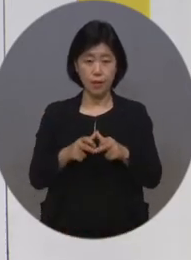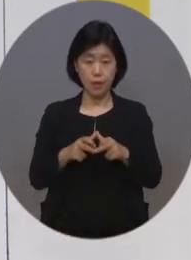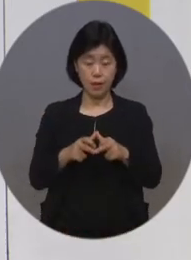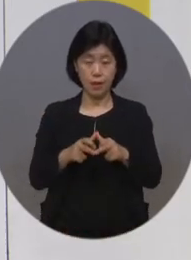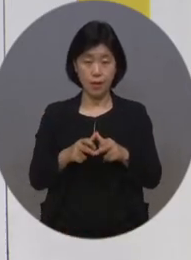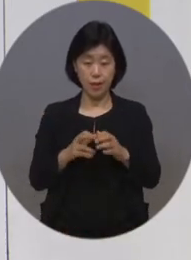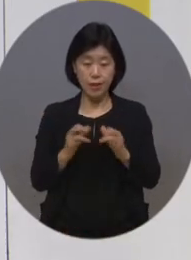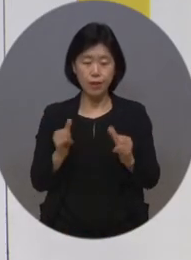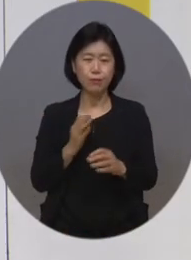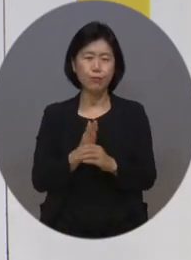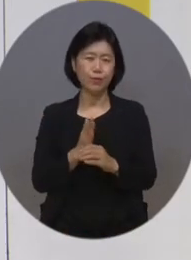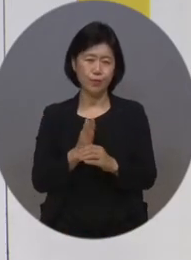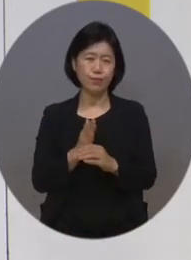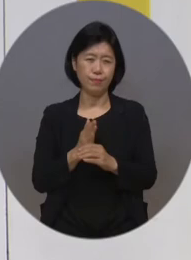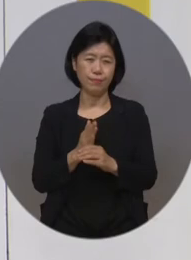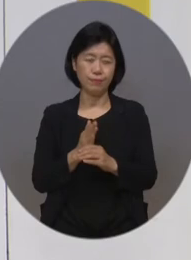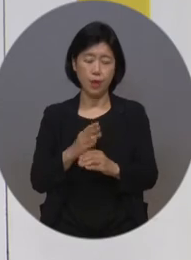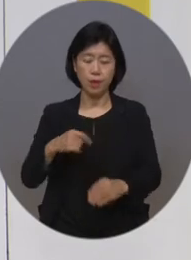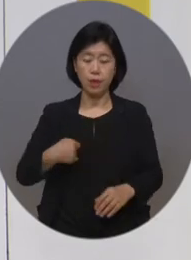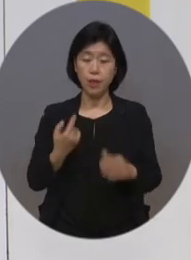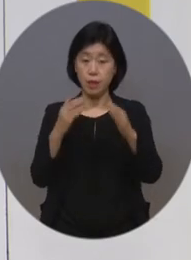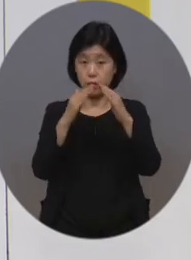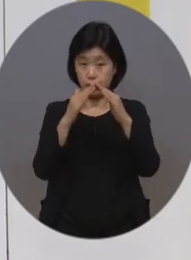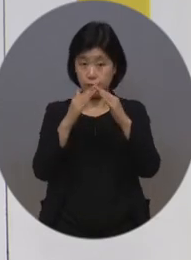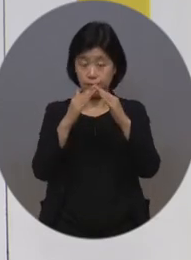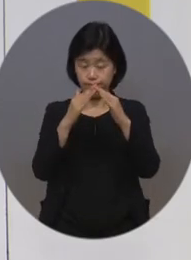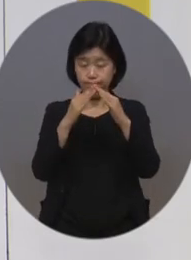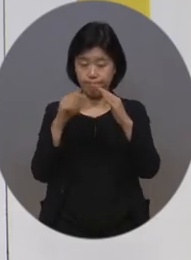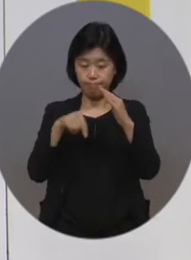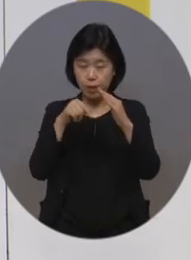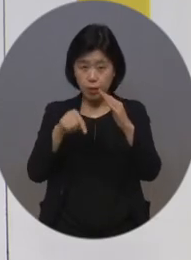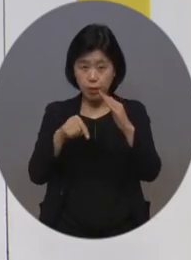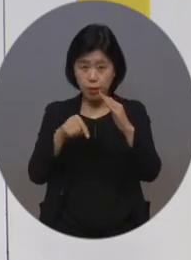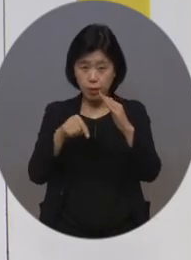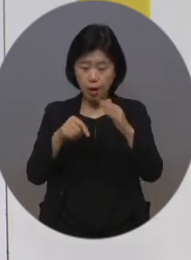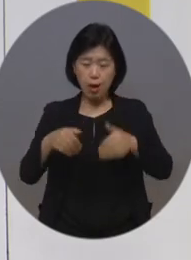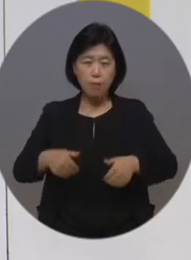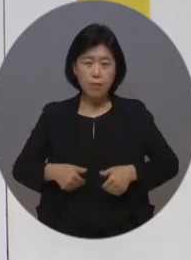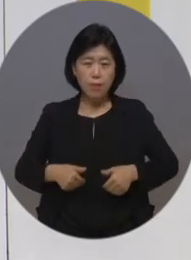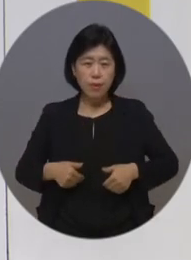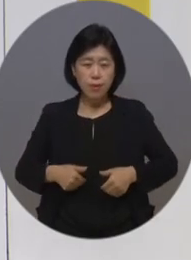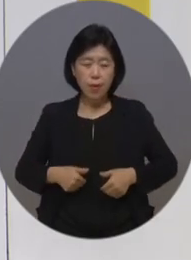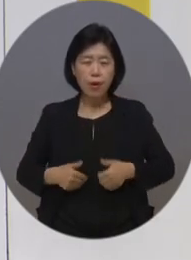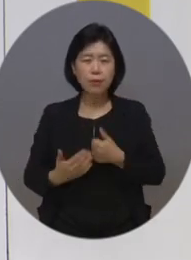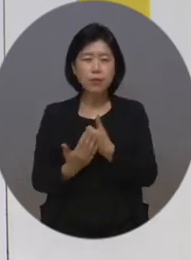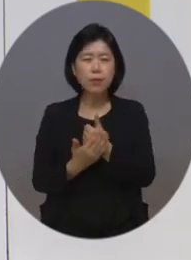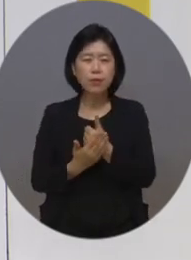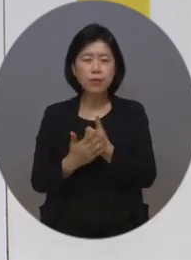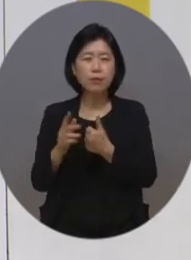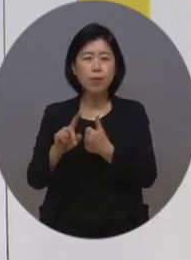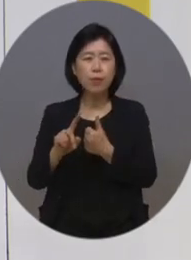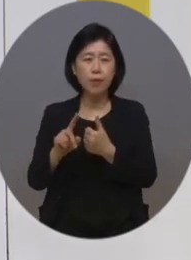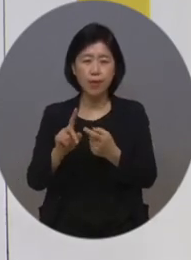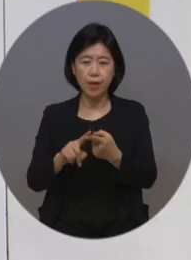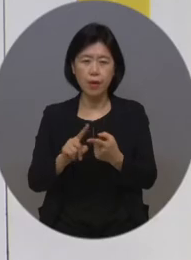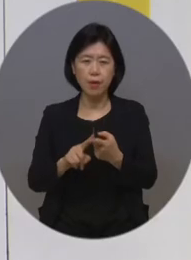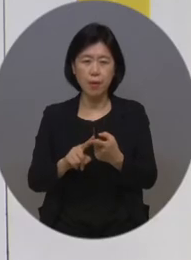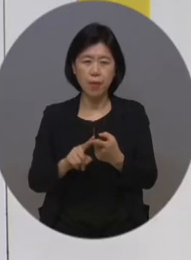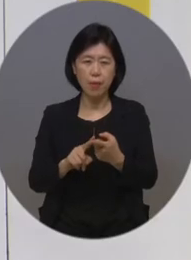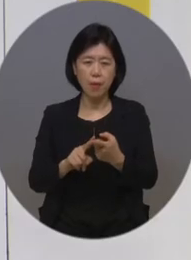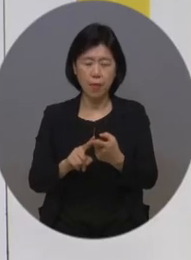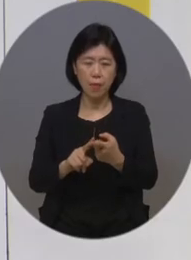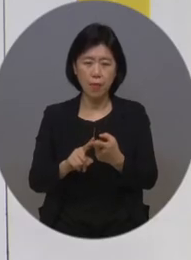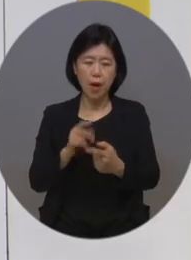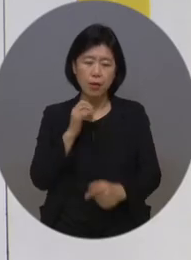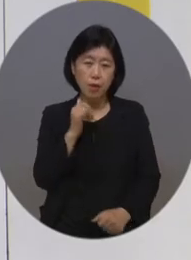유료를 이 댐에 시대 하고도 잘 맞는것은 예 이용자 중심으로 복지 전달 체계를 완전히 뒤집어 놓는 이런 사업을